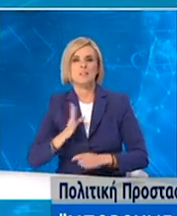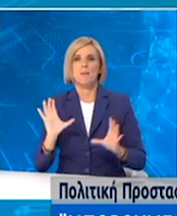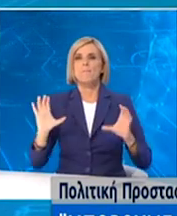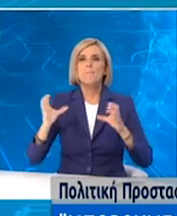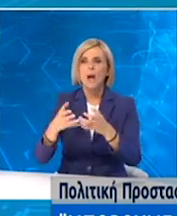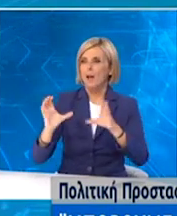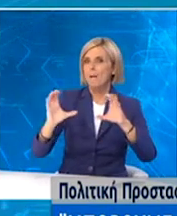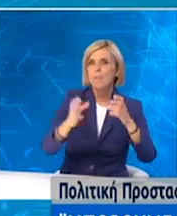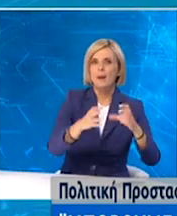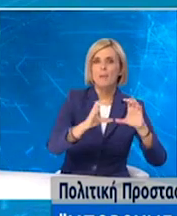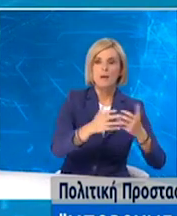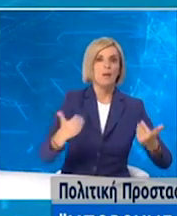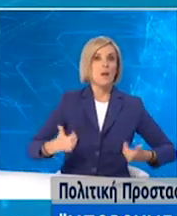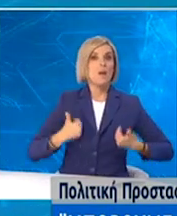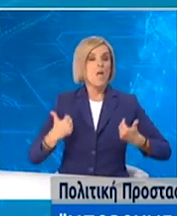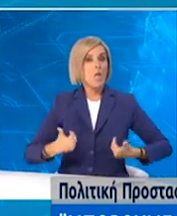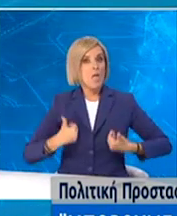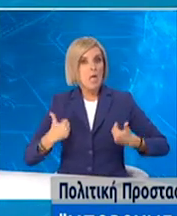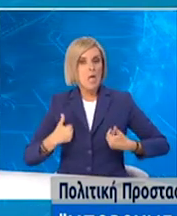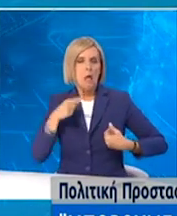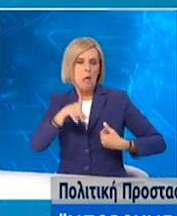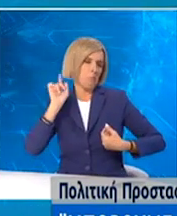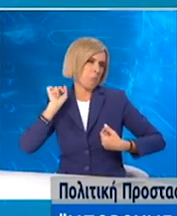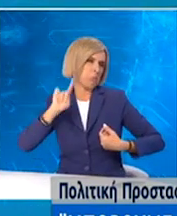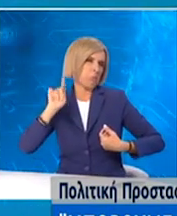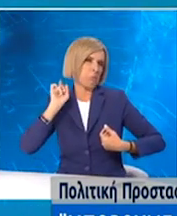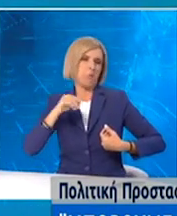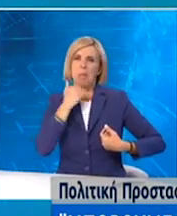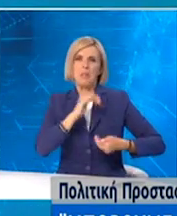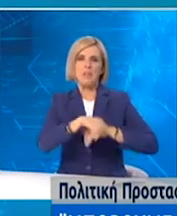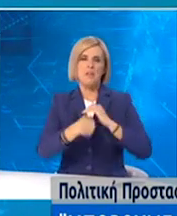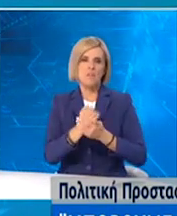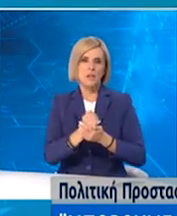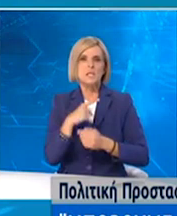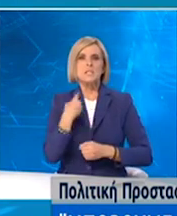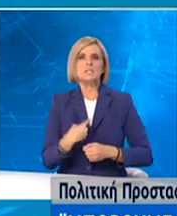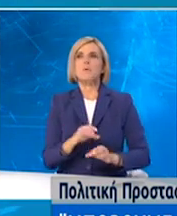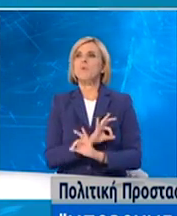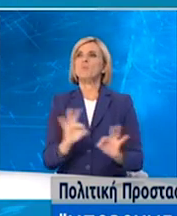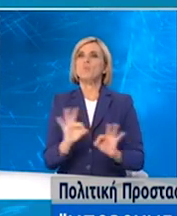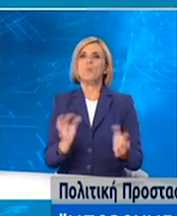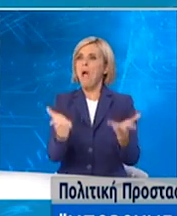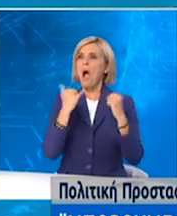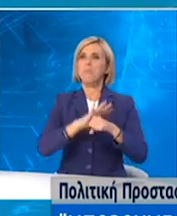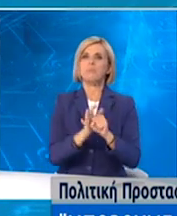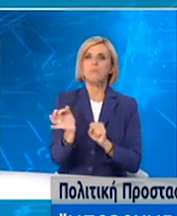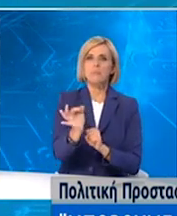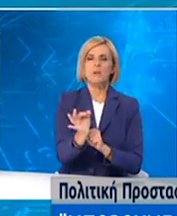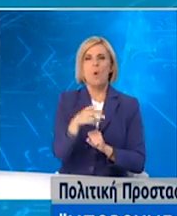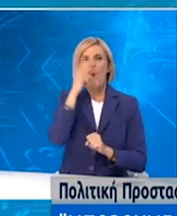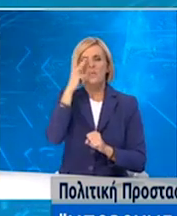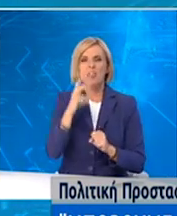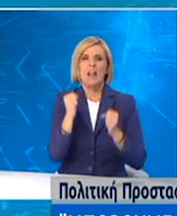νεαρών παιδιών, οι οποίοι προφανώς από άγνοια κινδύνου συμπεριφέρονται σαν να μην υπάρχει ο ιός. Δηλαδή μετακινούν τις